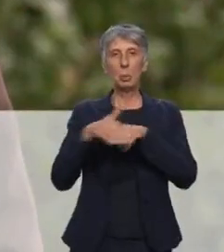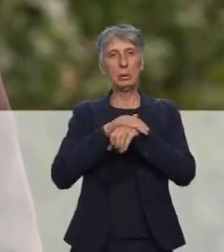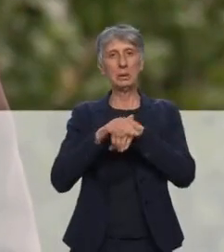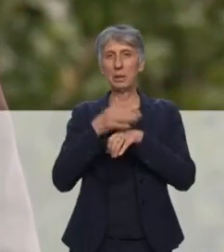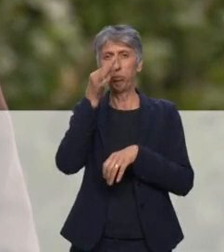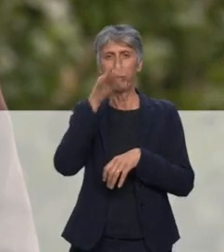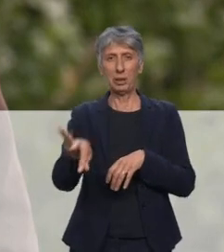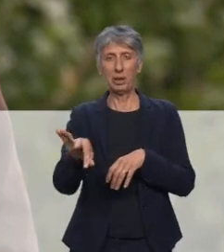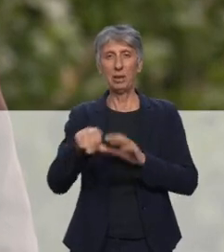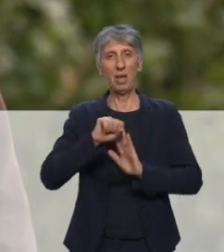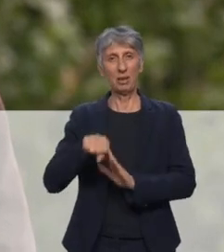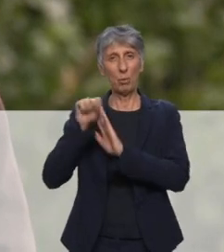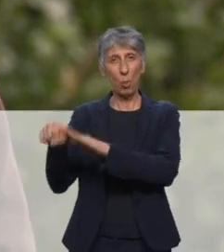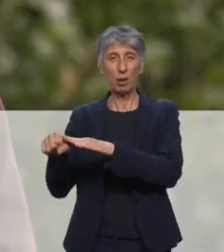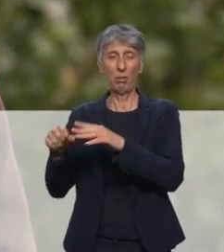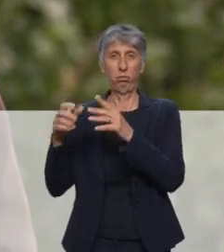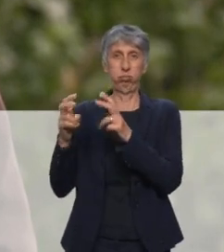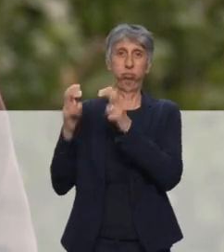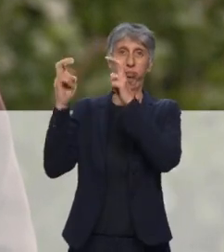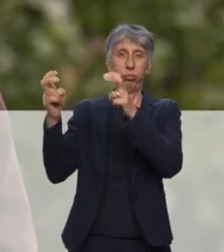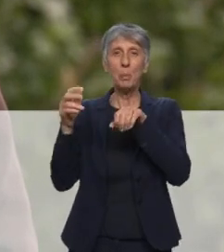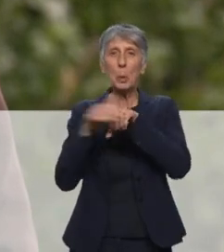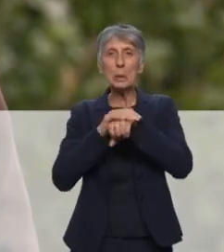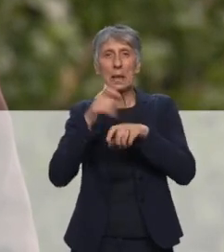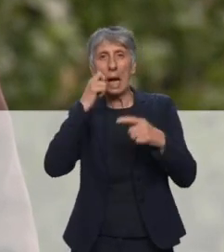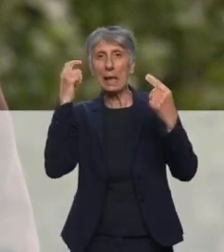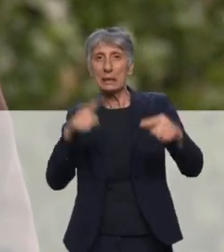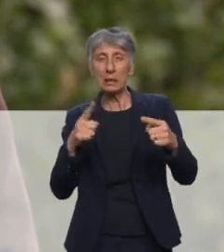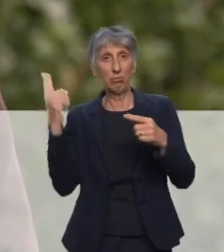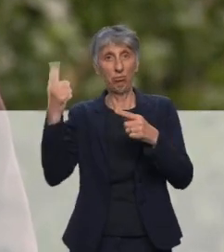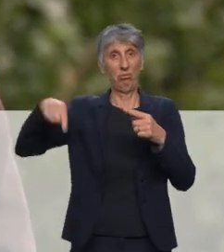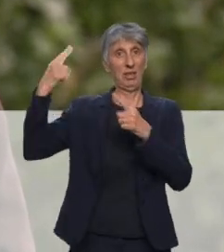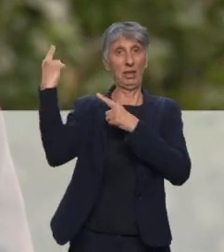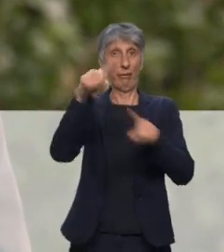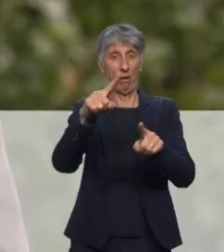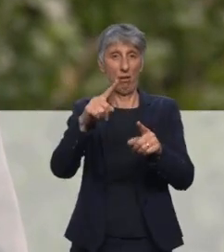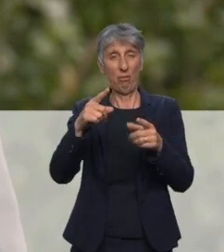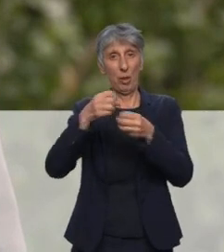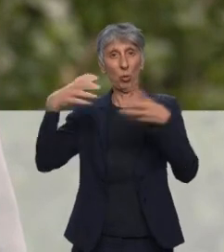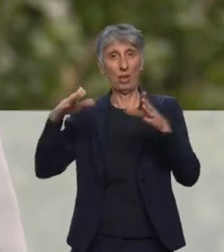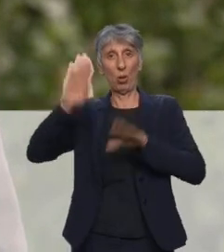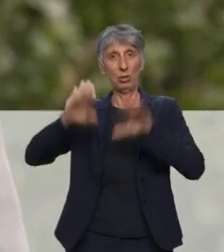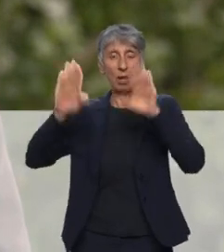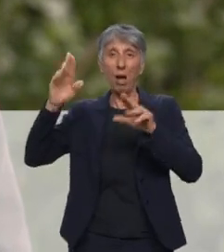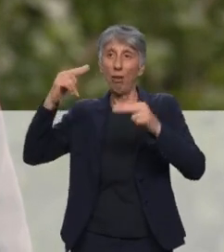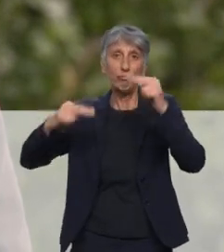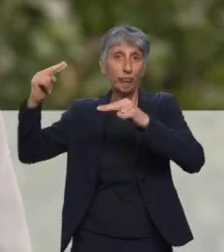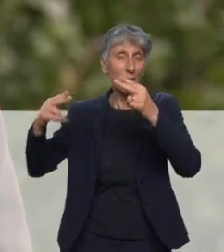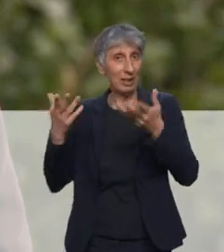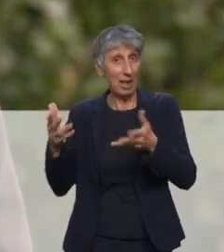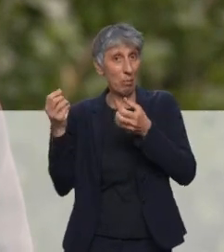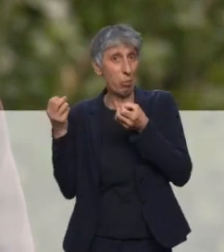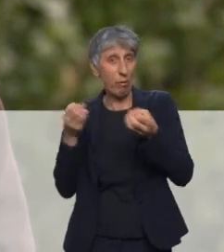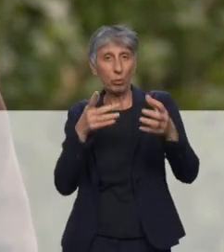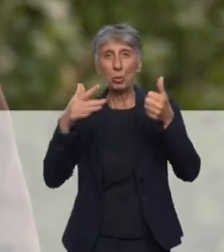Le climat politique actuel est pourri. L'extrême droite est plus haute que jamais. Les politiques racistes sont défendues par la grande majorité des candidats à